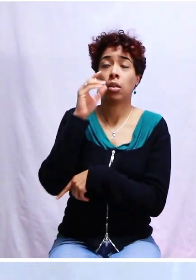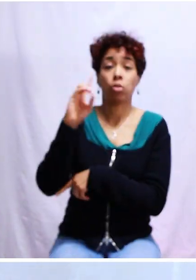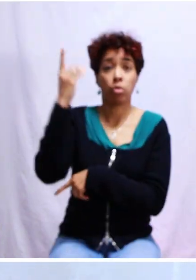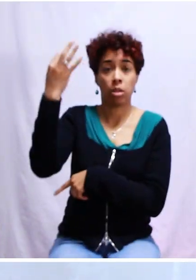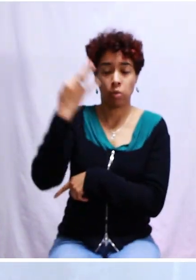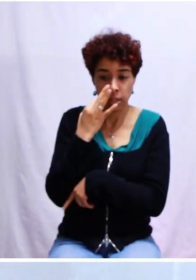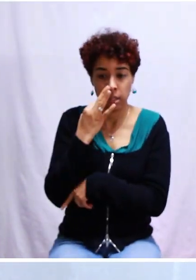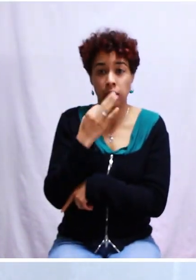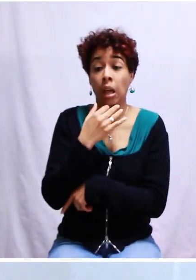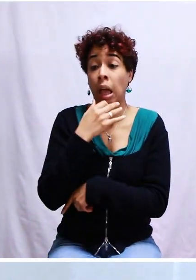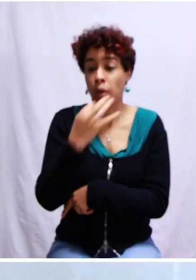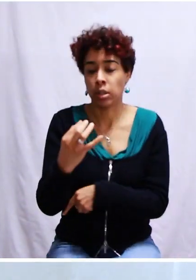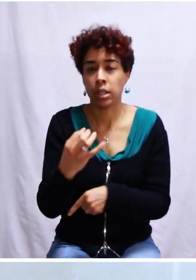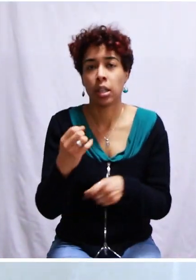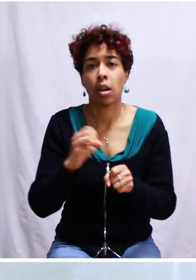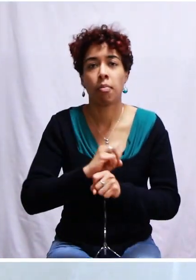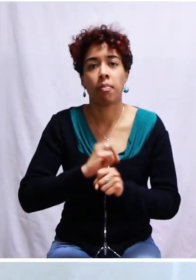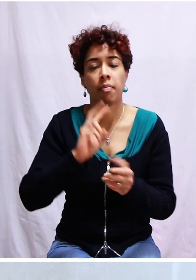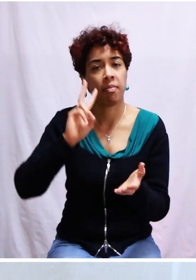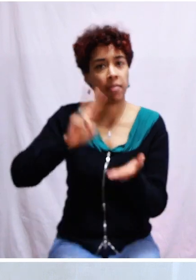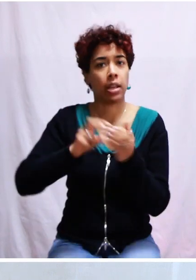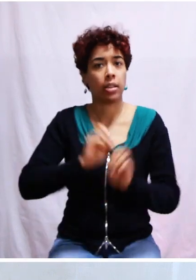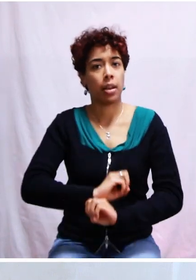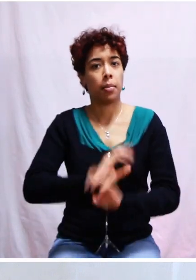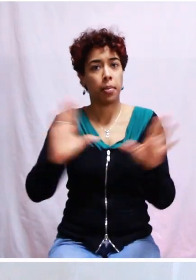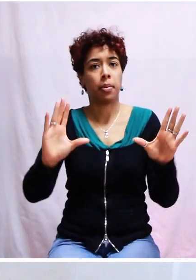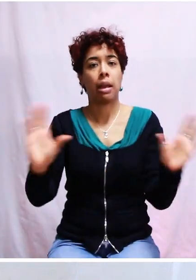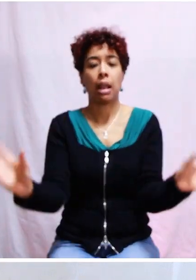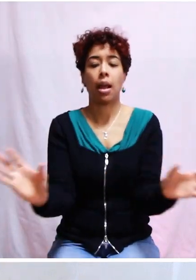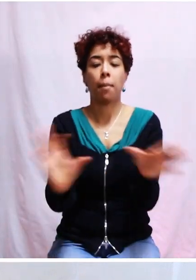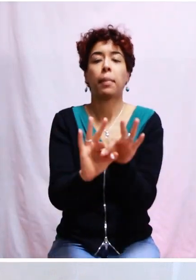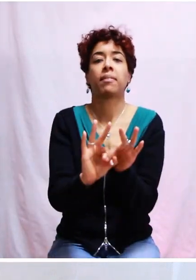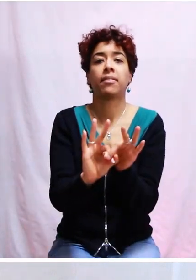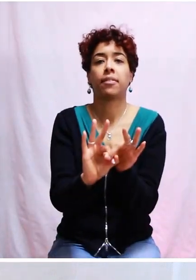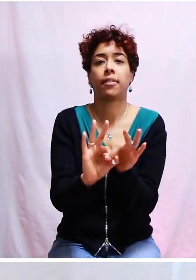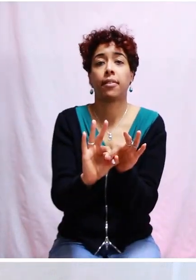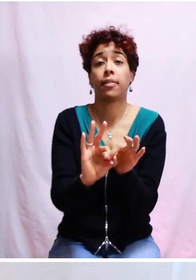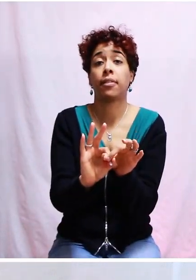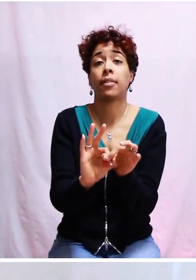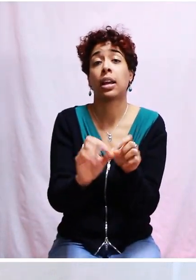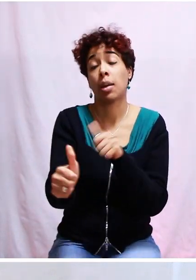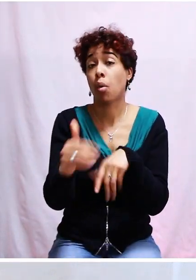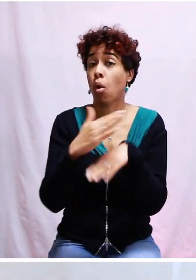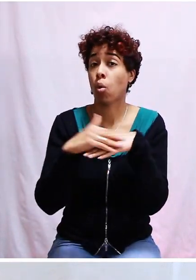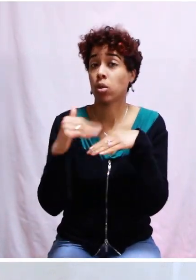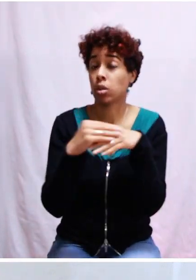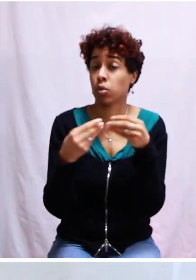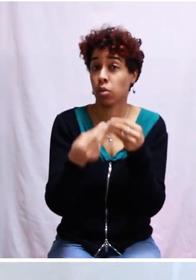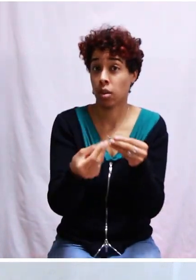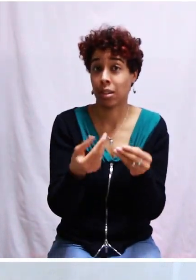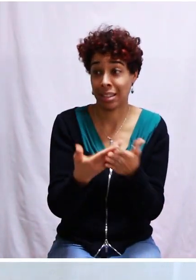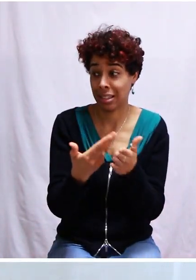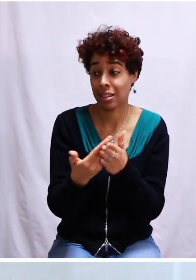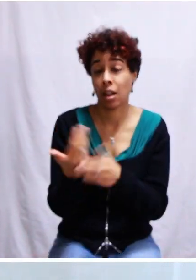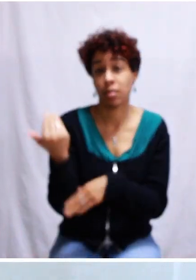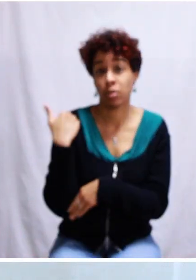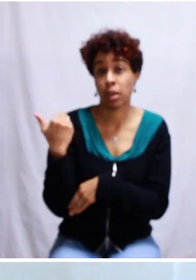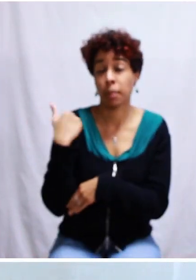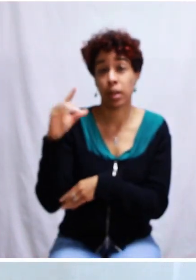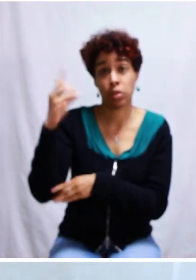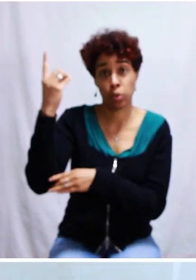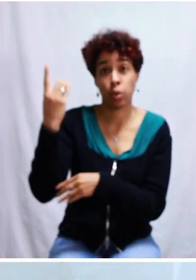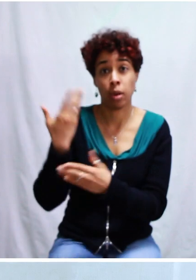Dieu qui va révéler la vérité et qui va amener la consolation et la guérison. Et c'est ce à quoi nous sommes appelés en tant qu'enfants de